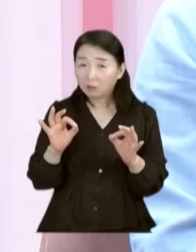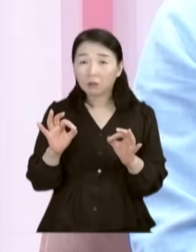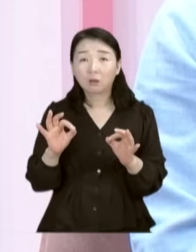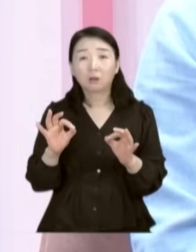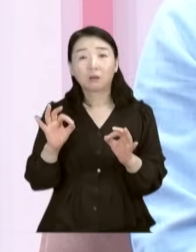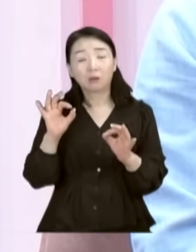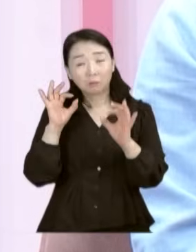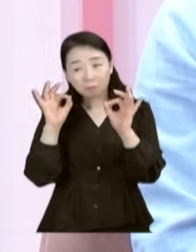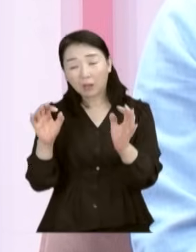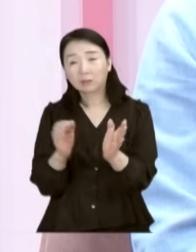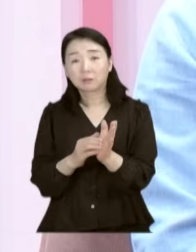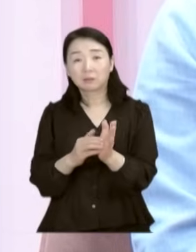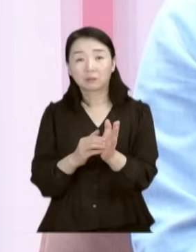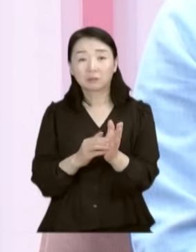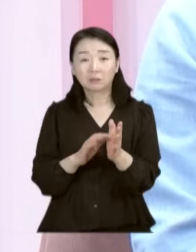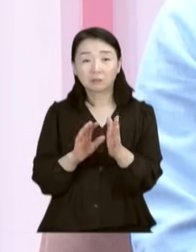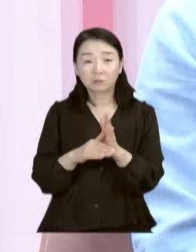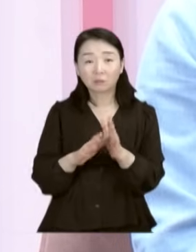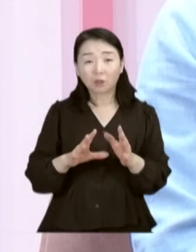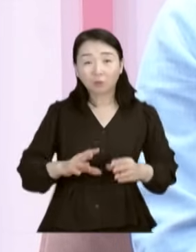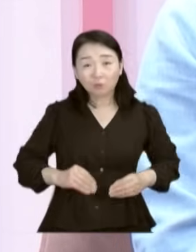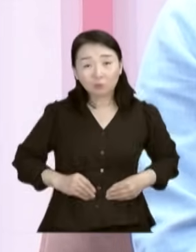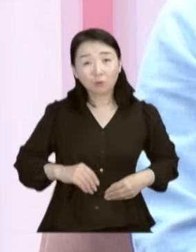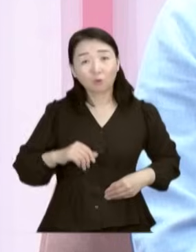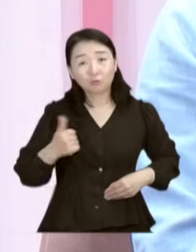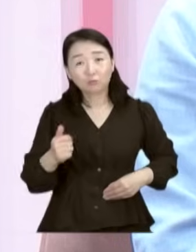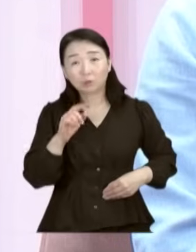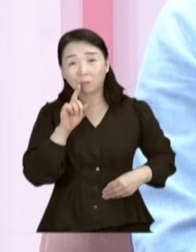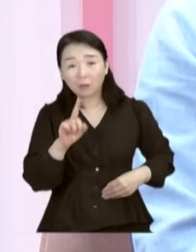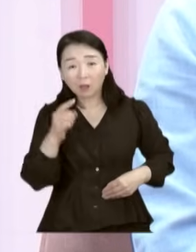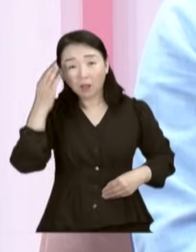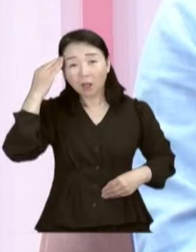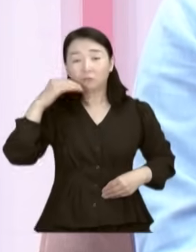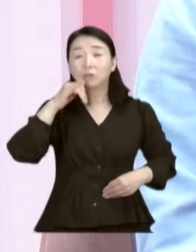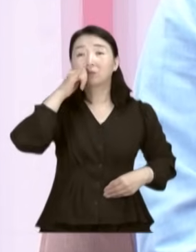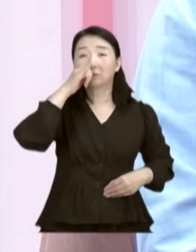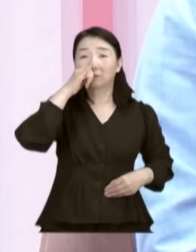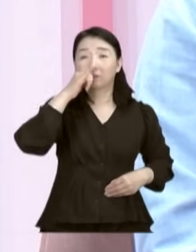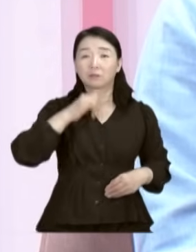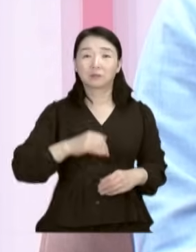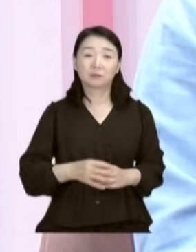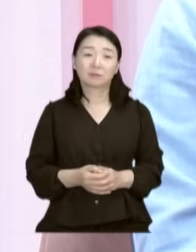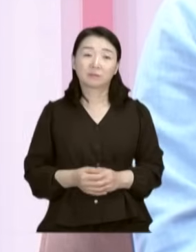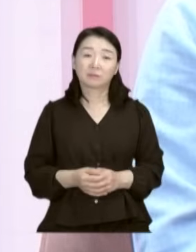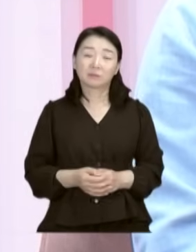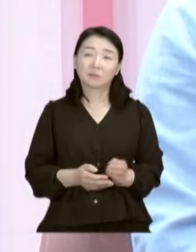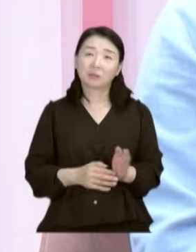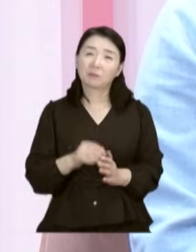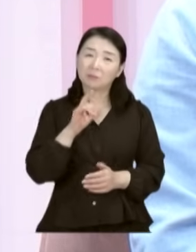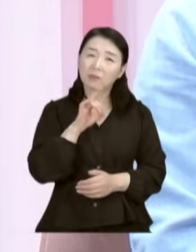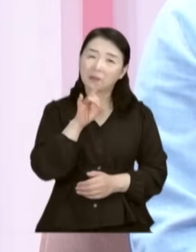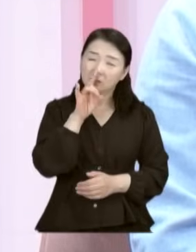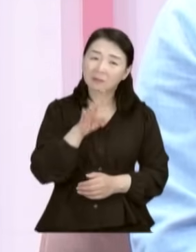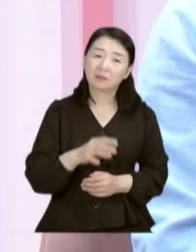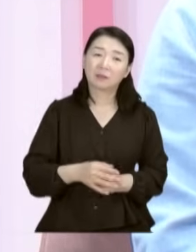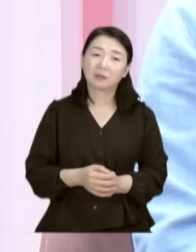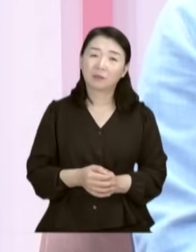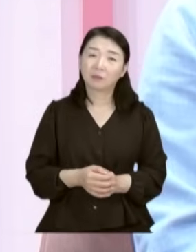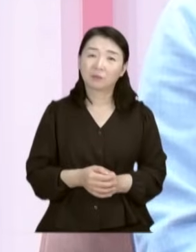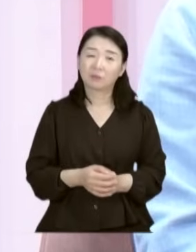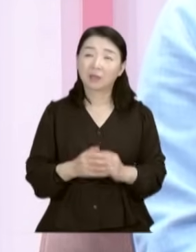보고 나니까 지금이 시대에 굶어서 죽어가는 아이들이 사실 우리나라에도 있잖아요 그게 말이 안 되지 않나